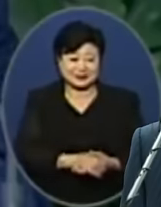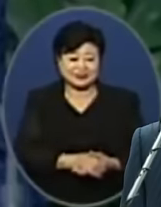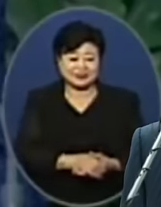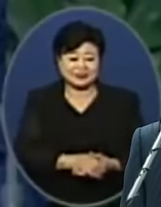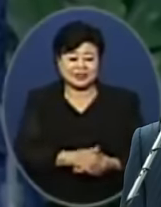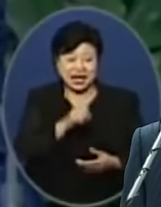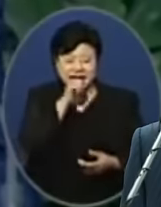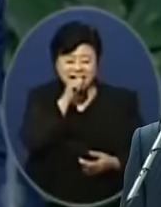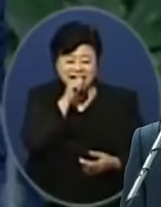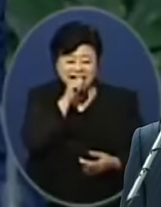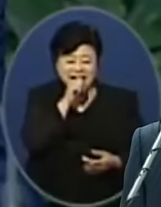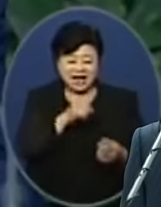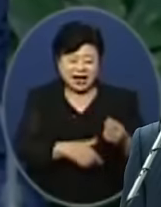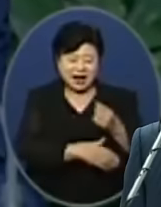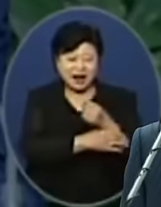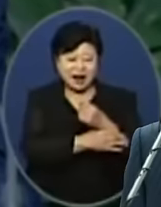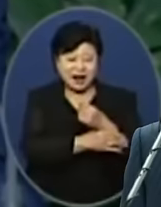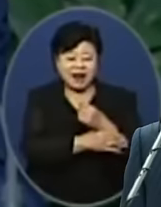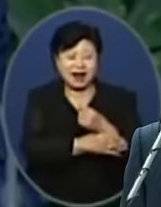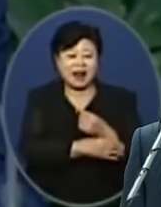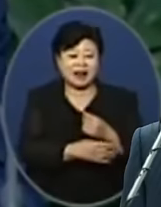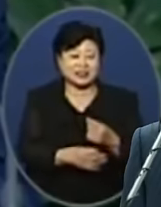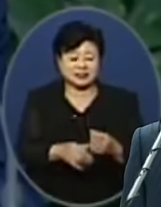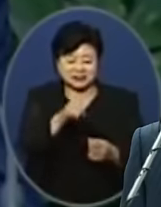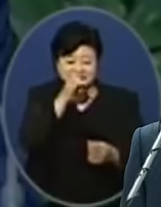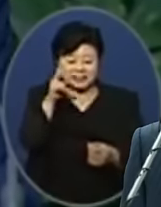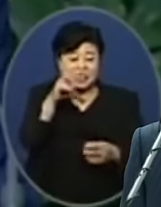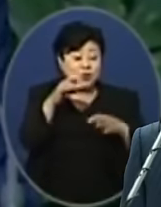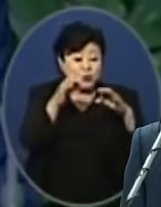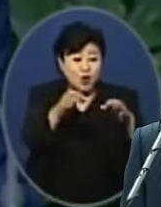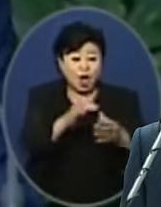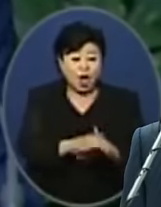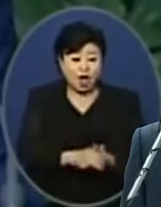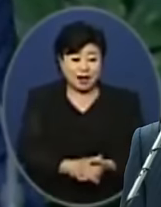쇠고랑을 절극 절극 맞춰가면서 찬송을 불렀었습니다.